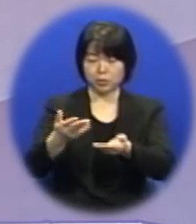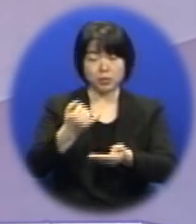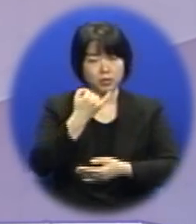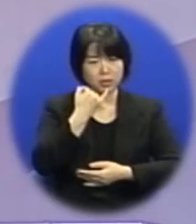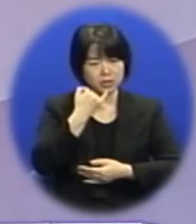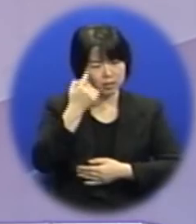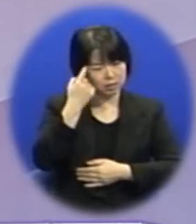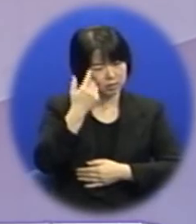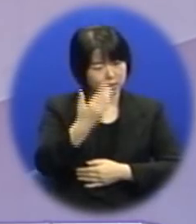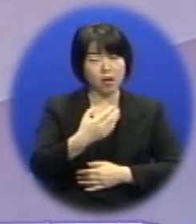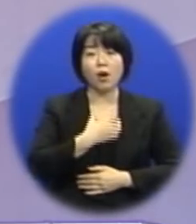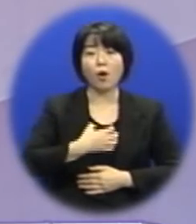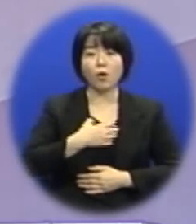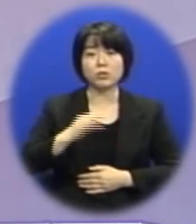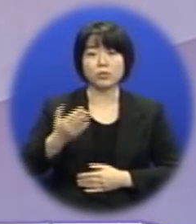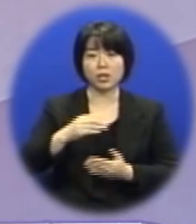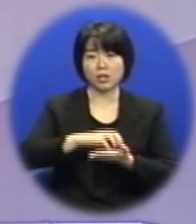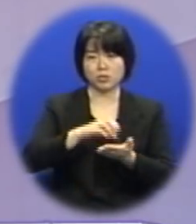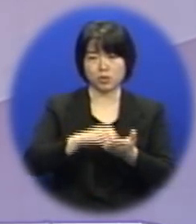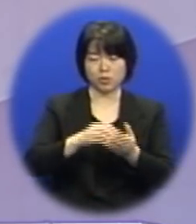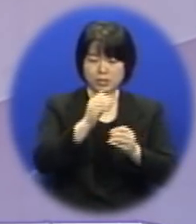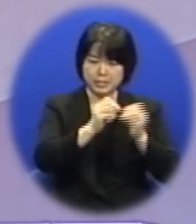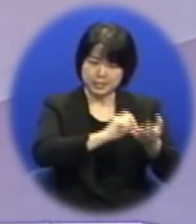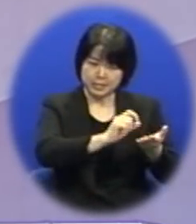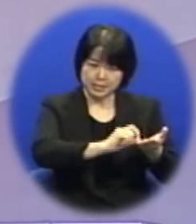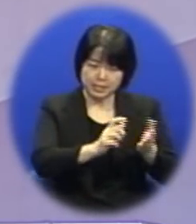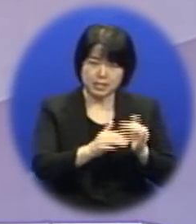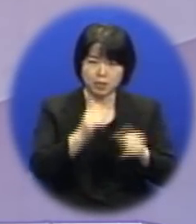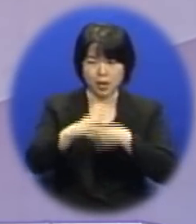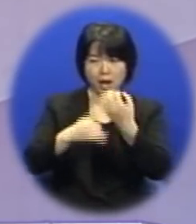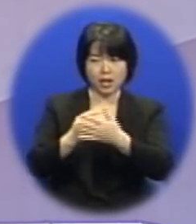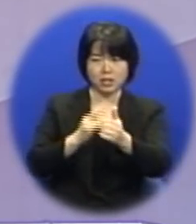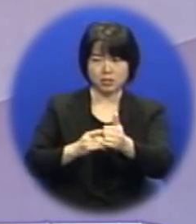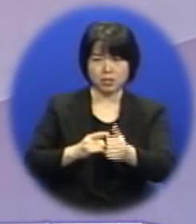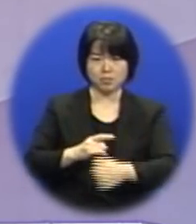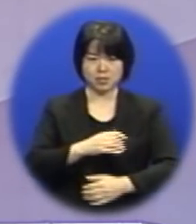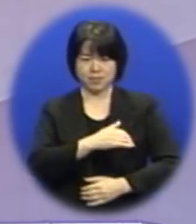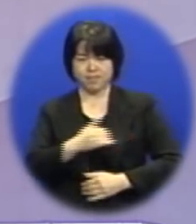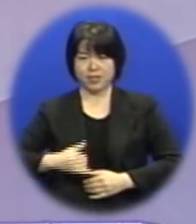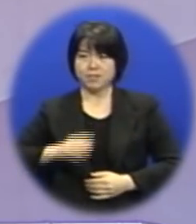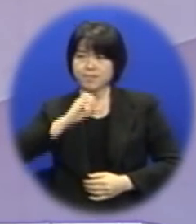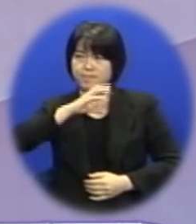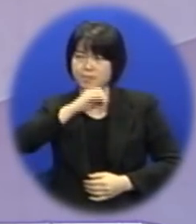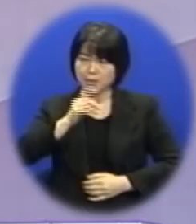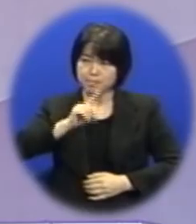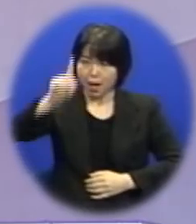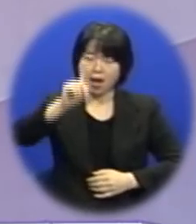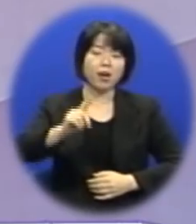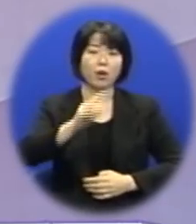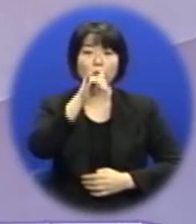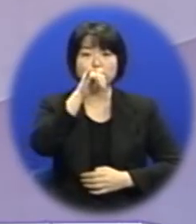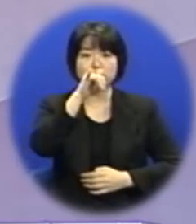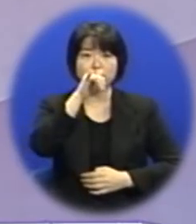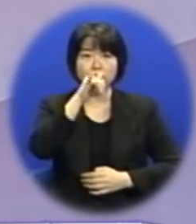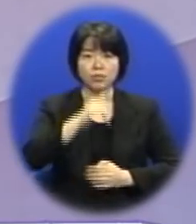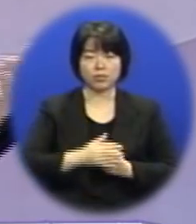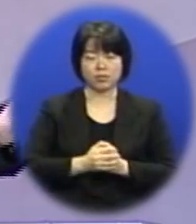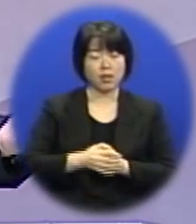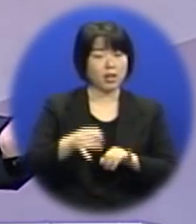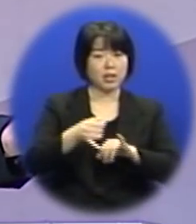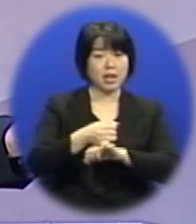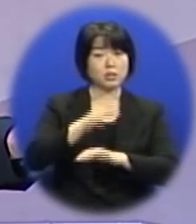정도로 지금 시편 기자가 하나님에게 그냥 너무나 당돌하게 따지고 있습니다.